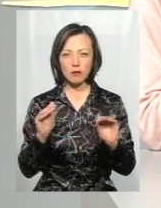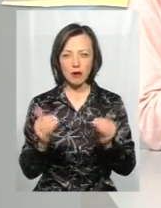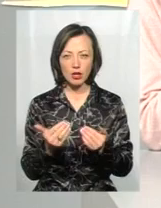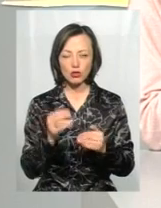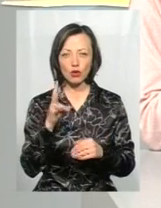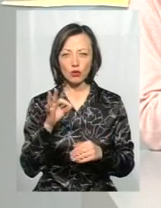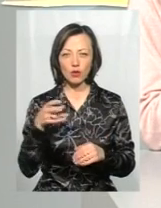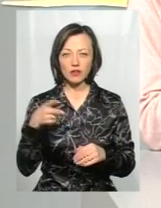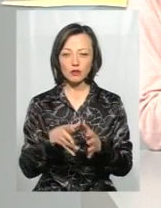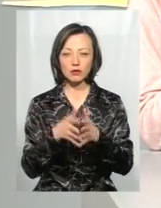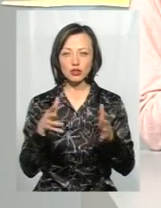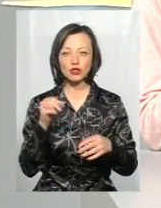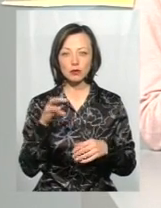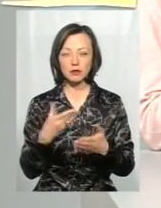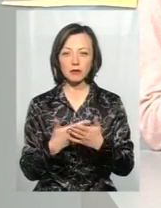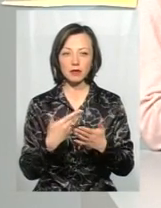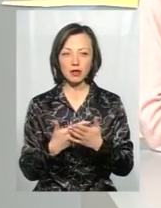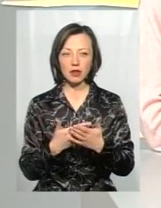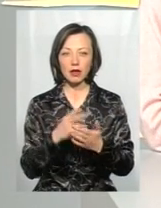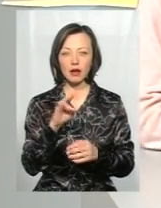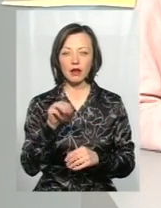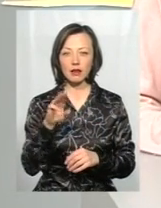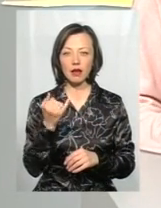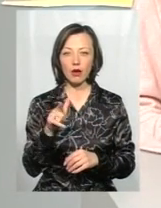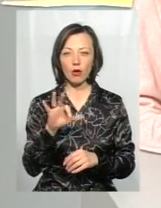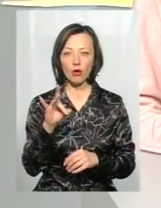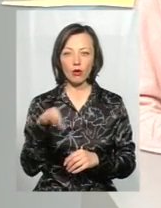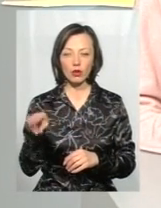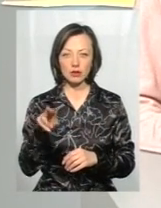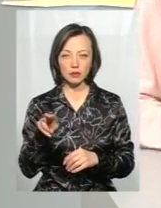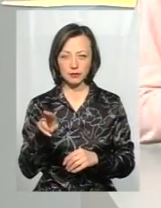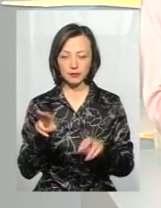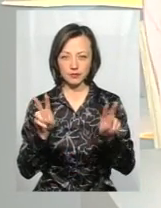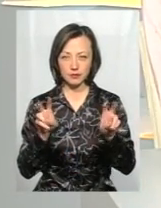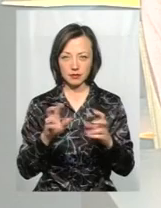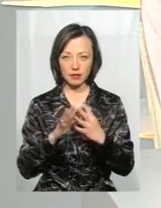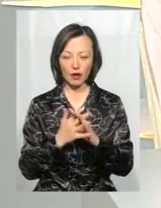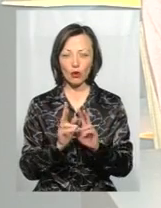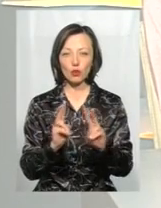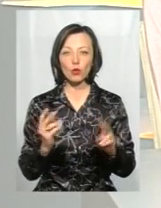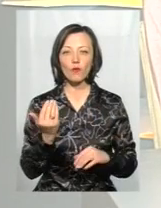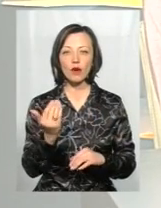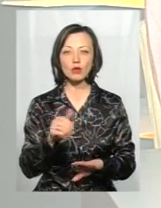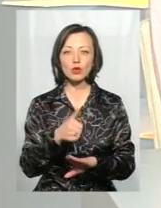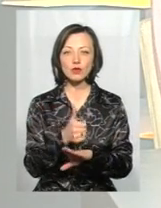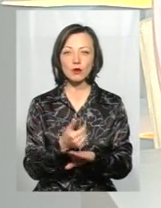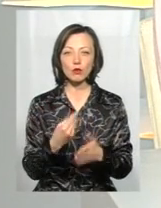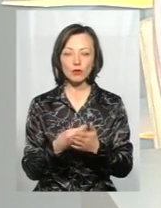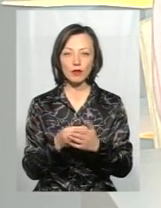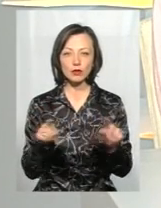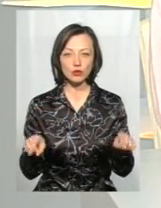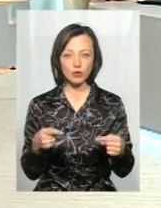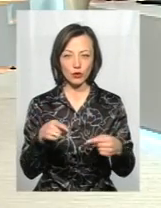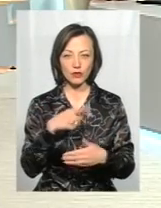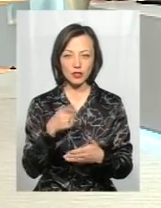але на 2 тисячі більше, ніж, до прикладу, у Китайгородській об'єднаній тергромаді. Хто ваші основні